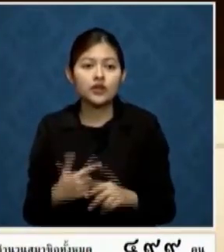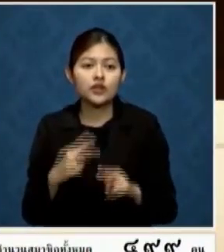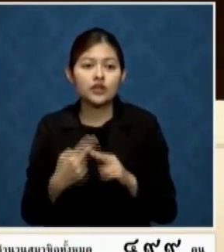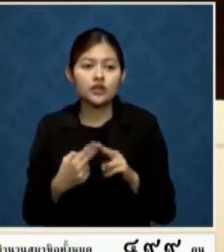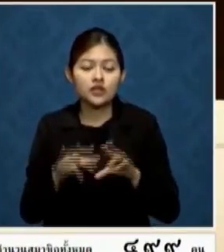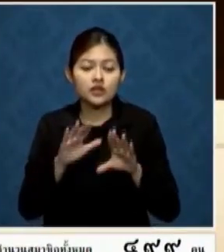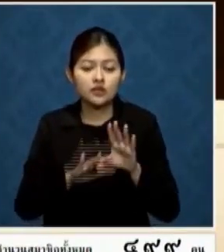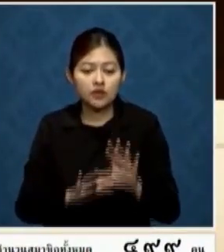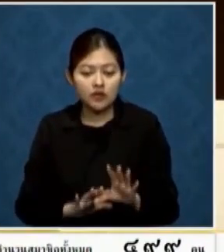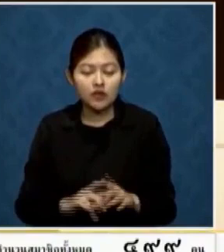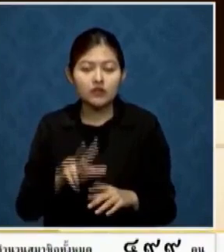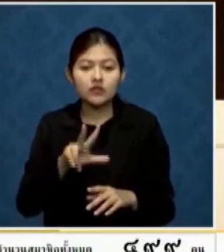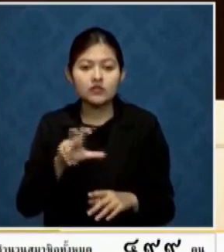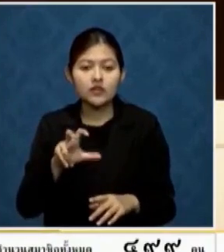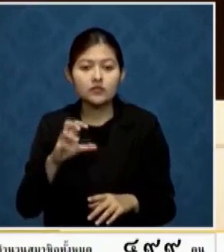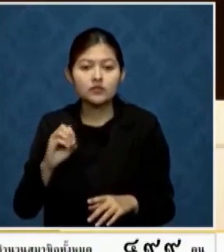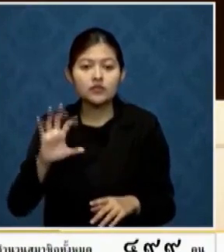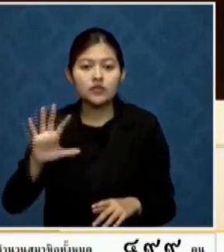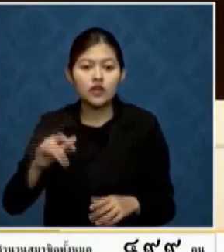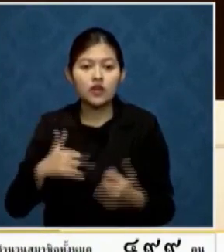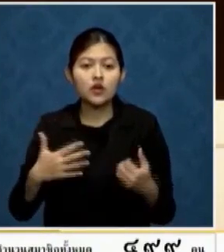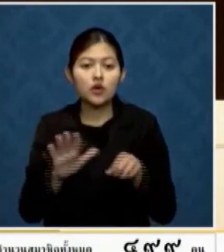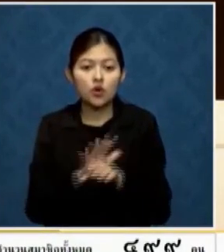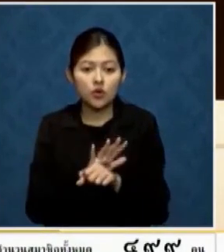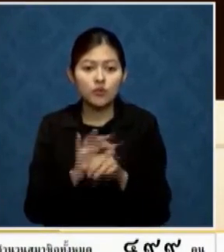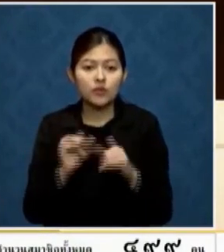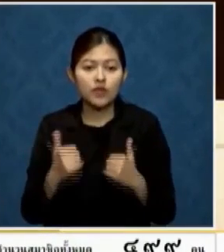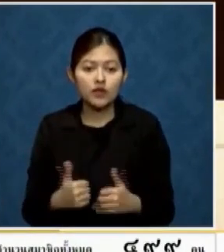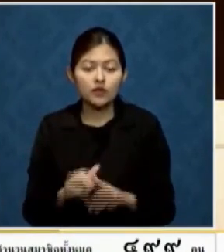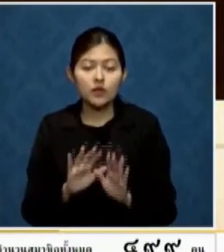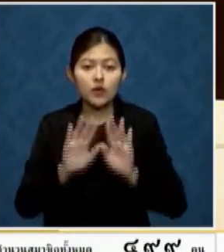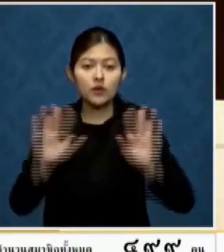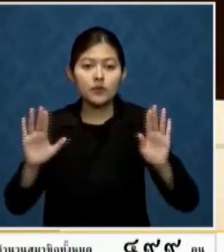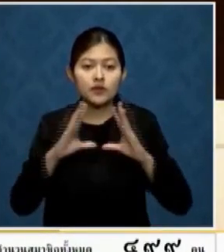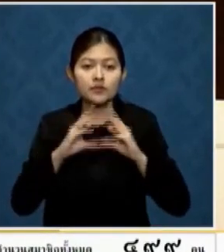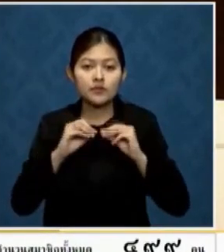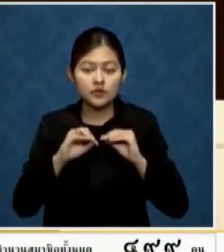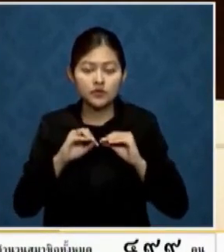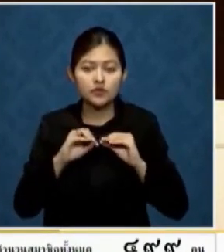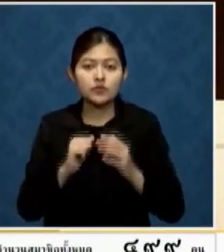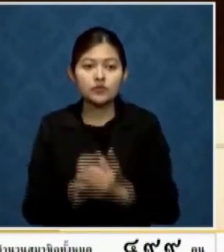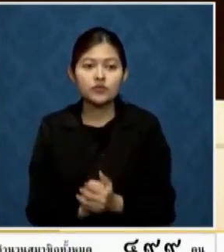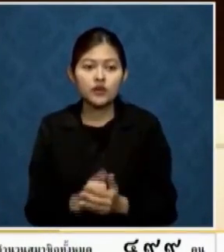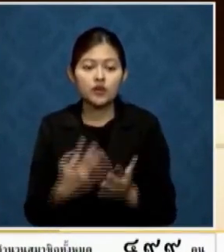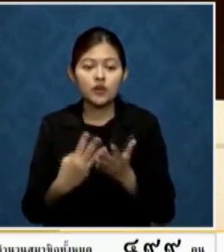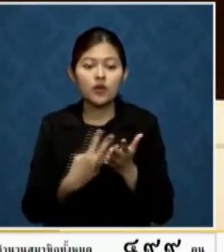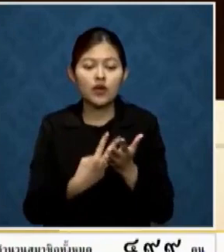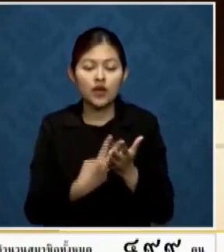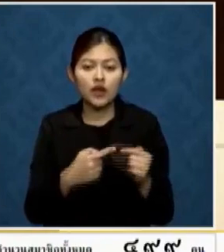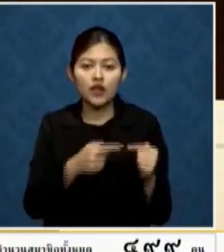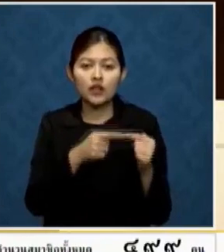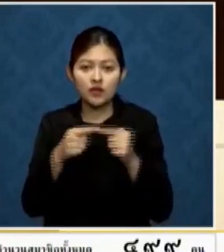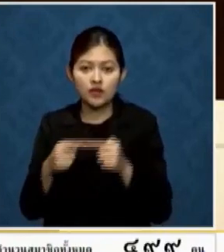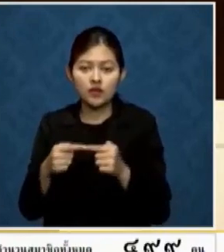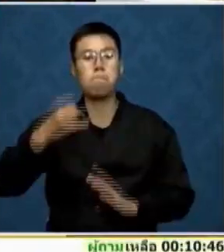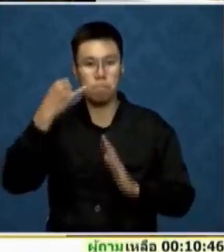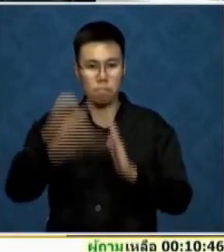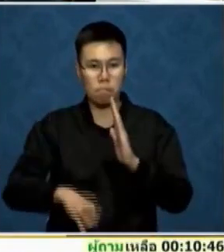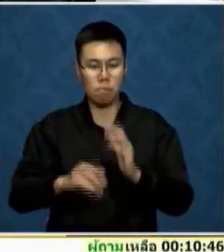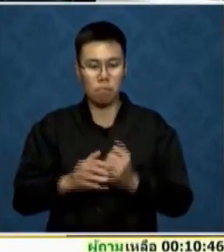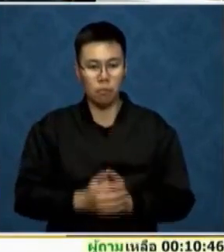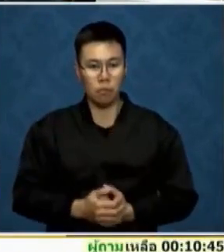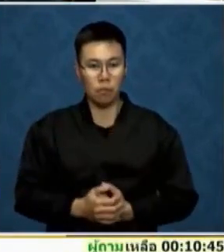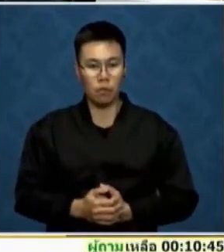พ่านที่สุดนะครับก็คงจะไม่พ้นกระทู้ของคุณรังสิมันต์โรมส.ส.บัญชีรายชื่อของพรรค